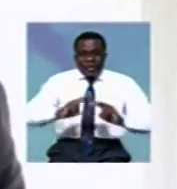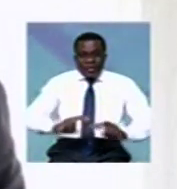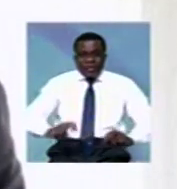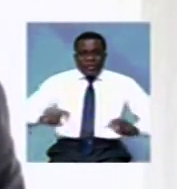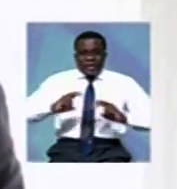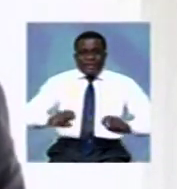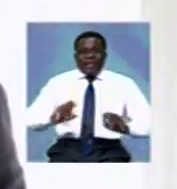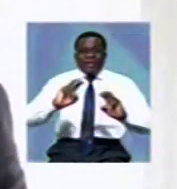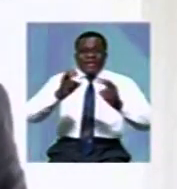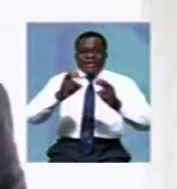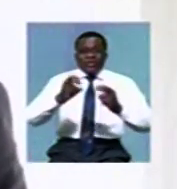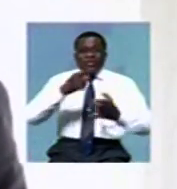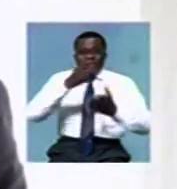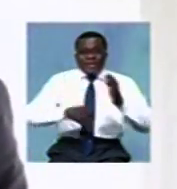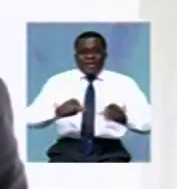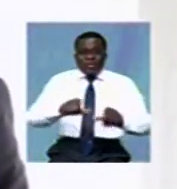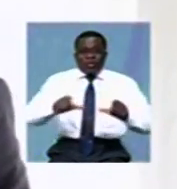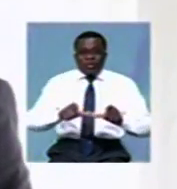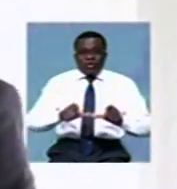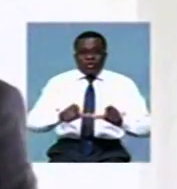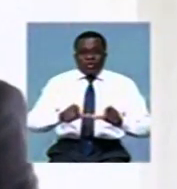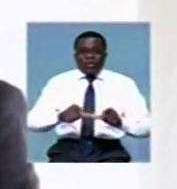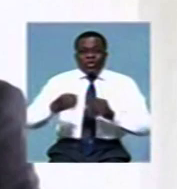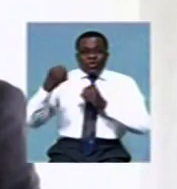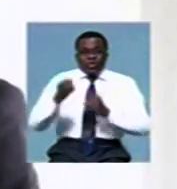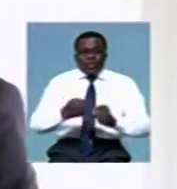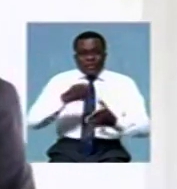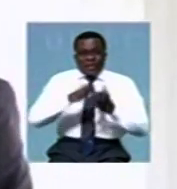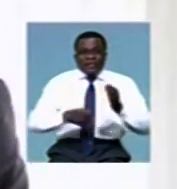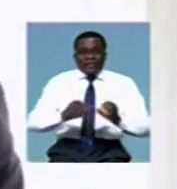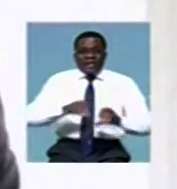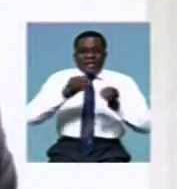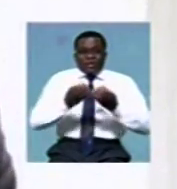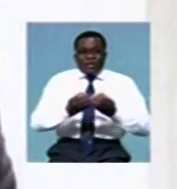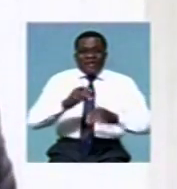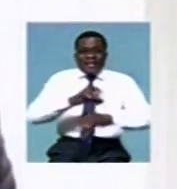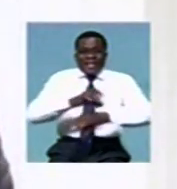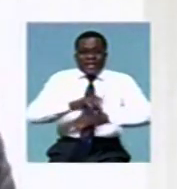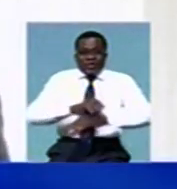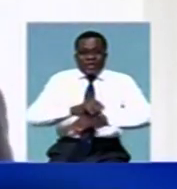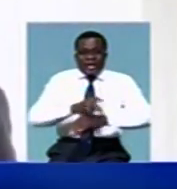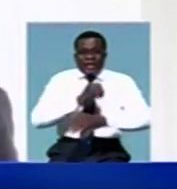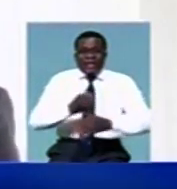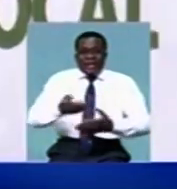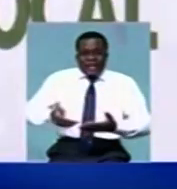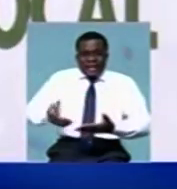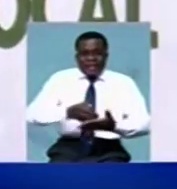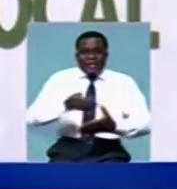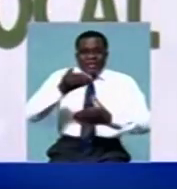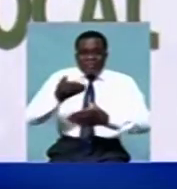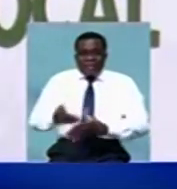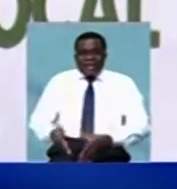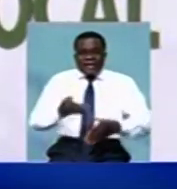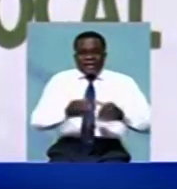la typologie des impôts locaux, le potentiel fiscal des collectivités territoriales et les recettes partagées.